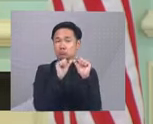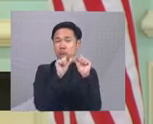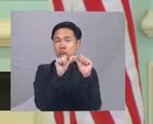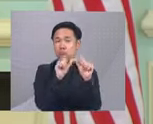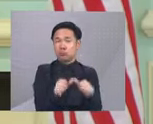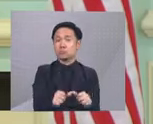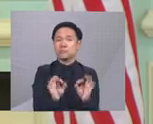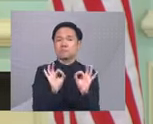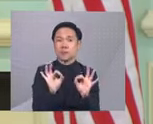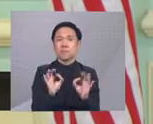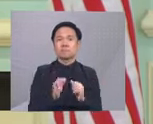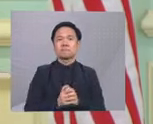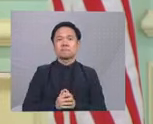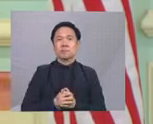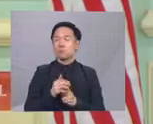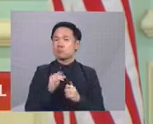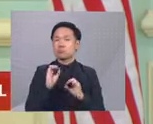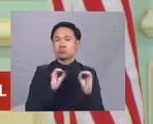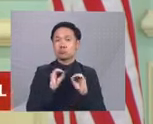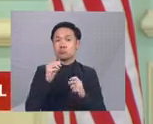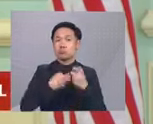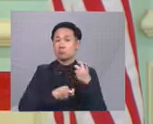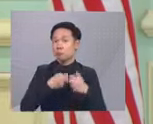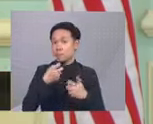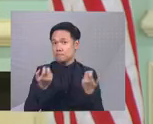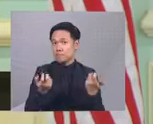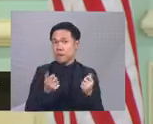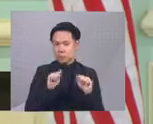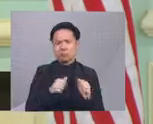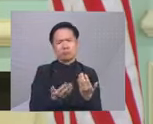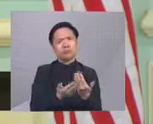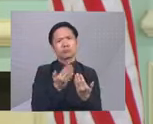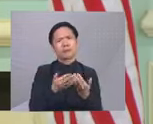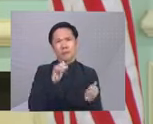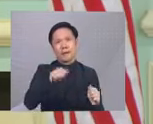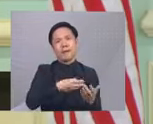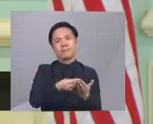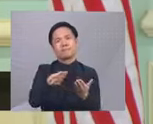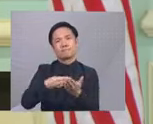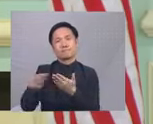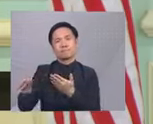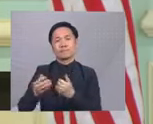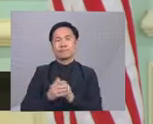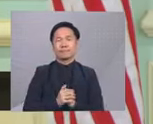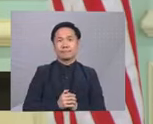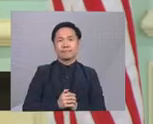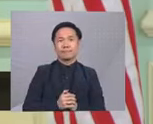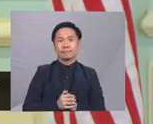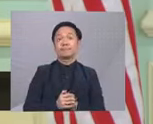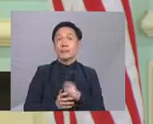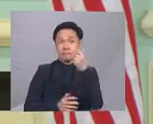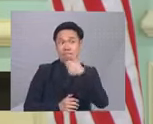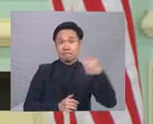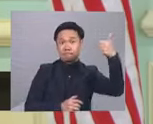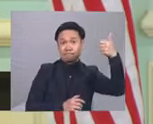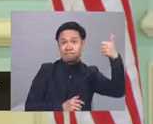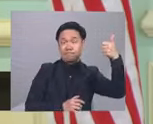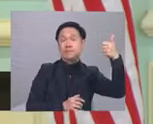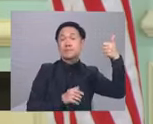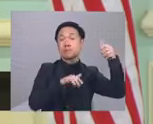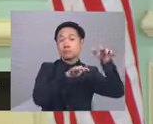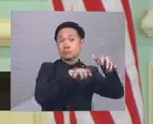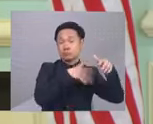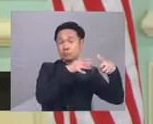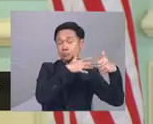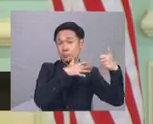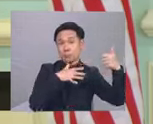secara berterusan dan mudah diperolehi. Manakala Kementerian Pertanian juga telah